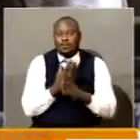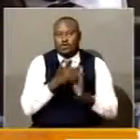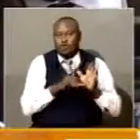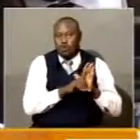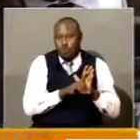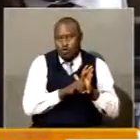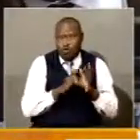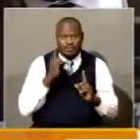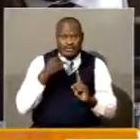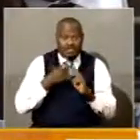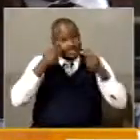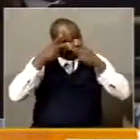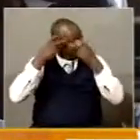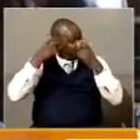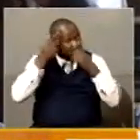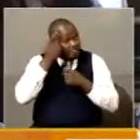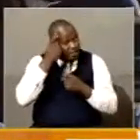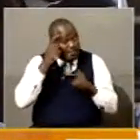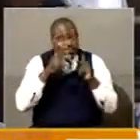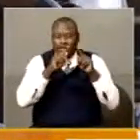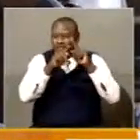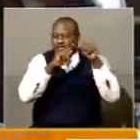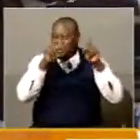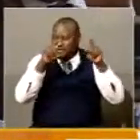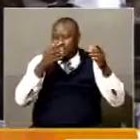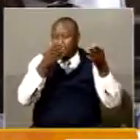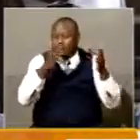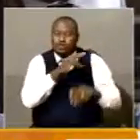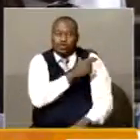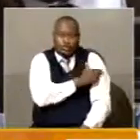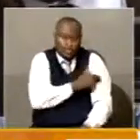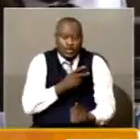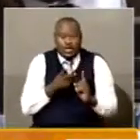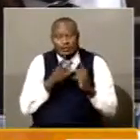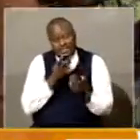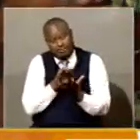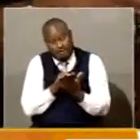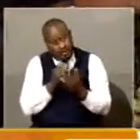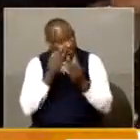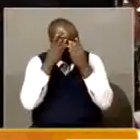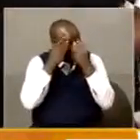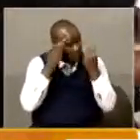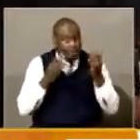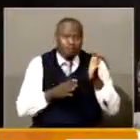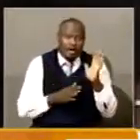okulabirira abalwadde b'emitwe n'okubajjanjaba amalwaliro agasookerwako ate n'okubasiibula bwe babeera bateredde.